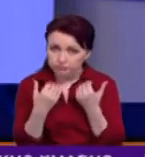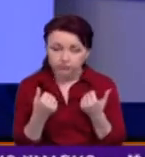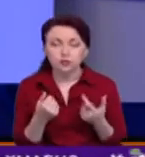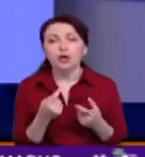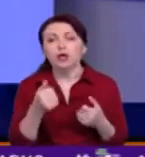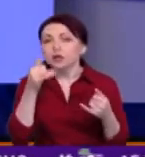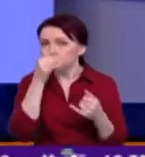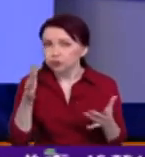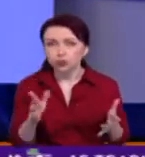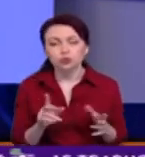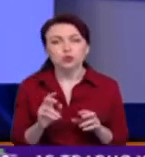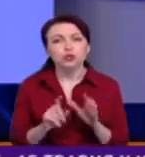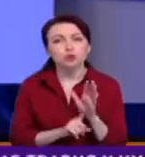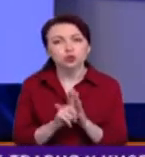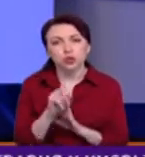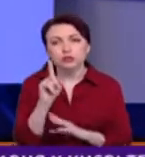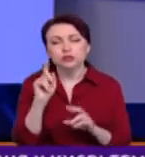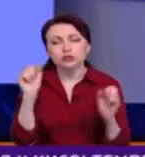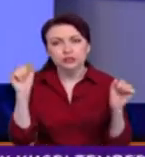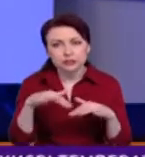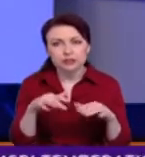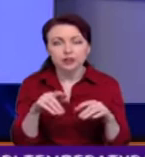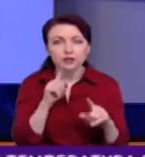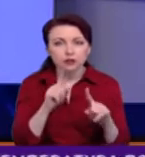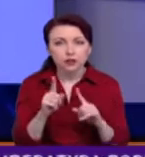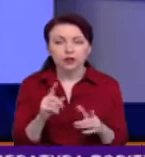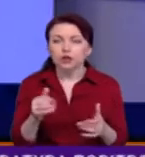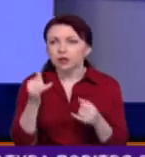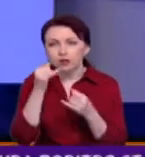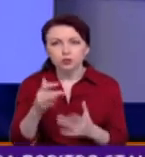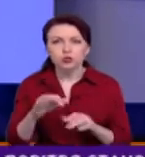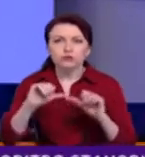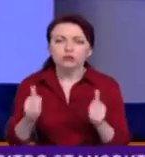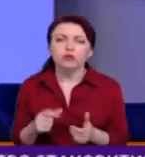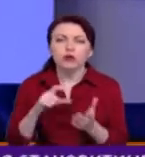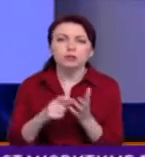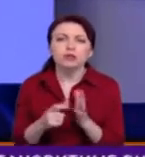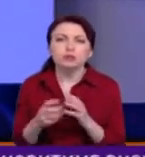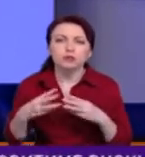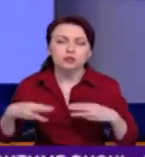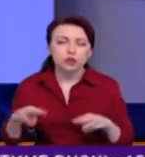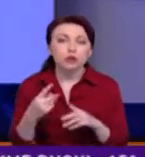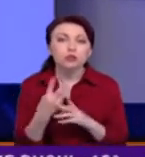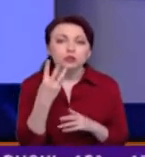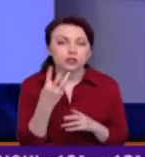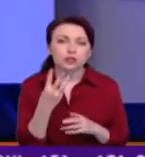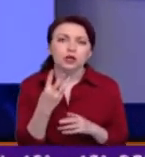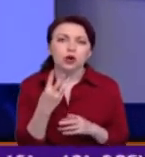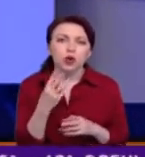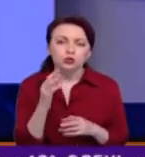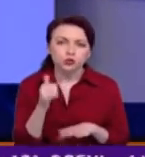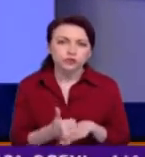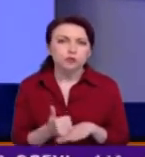можуть розпочатись засідання, коли не може сформований Кабінет міністрів. А цих трьох конституційних підстав, які